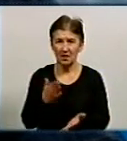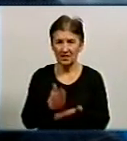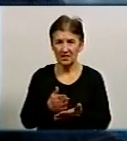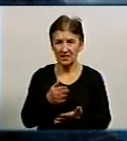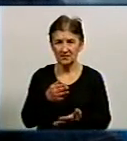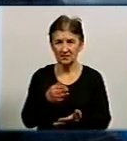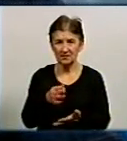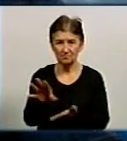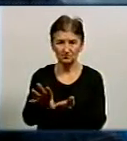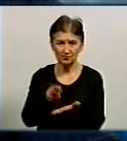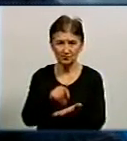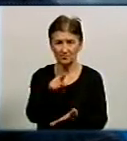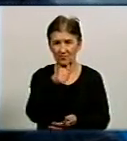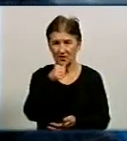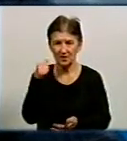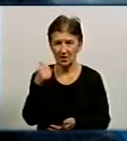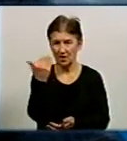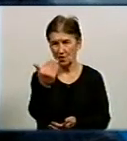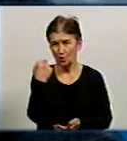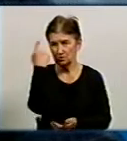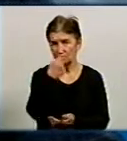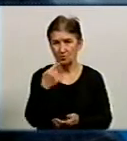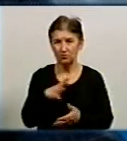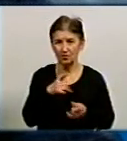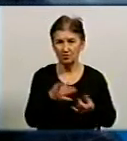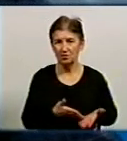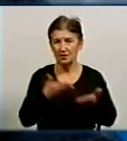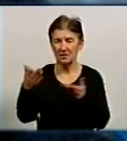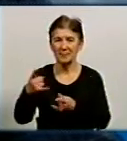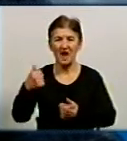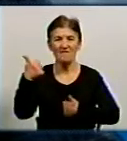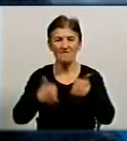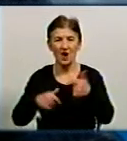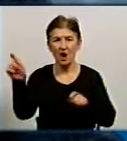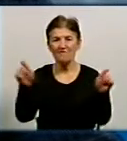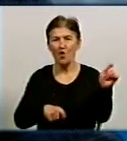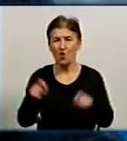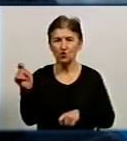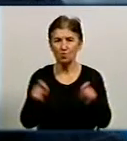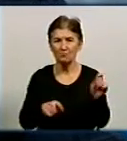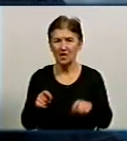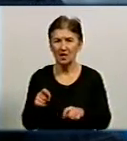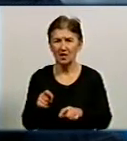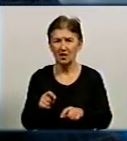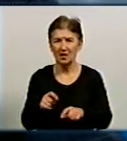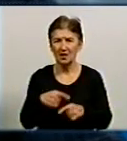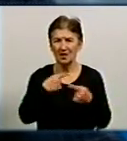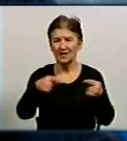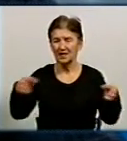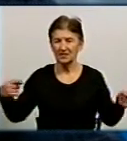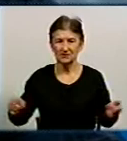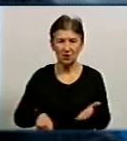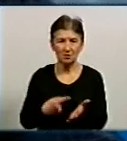тому, минулого року мене особисто було запрошено на форум громадських бюджетів різних міст, там, де